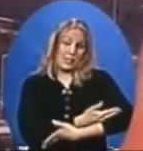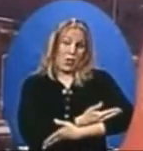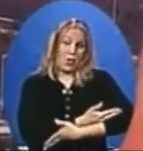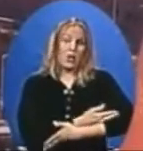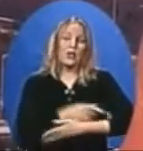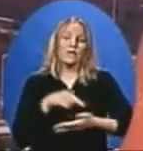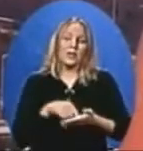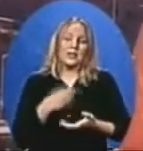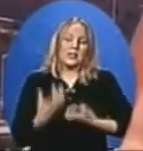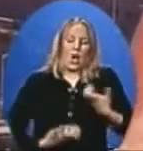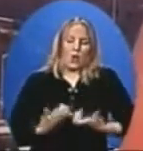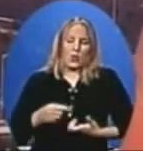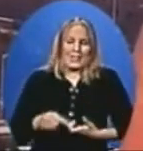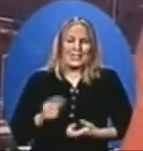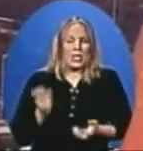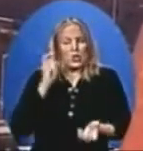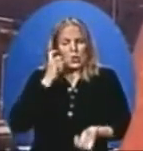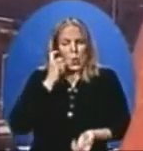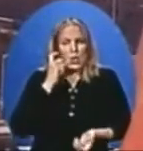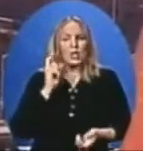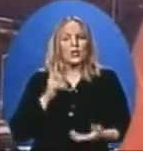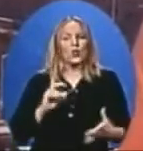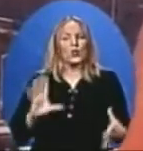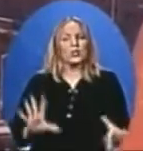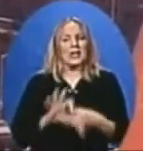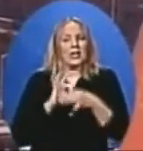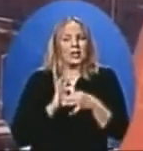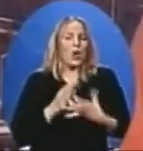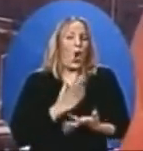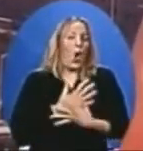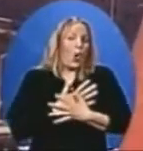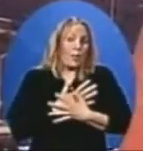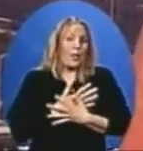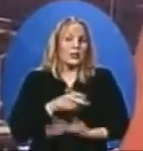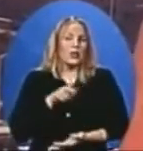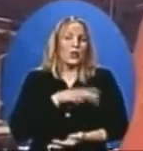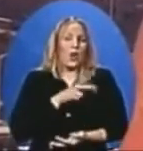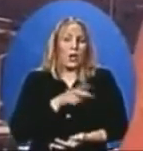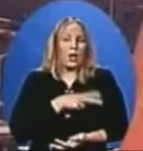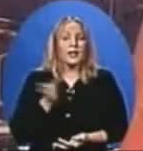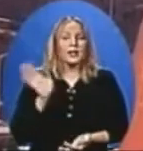ולזה ההורמון הזה דואג. הוא גם יוצר קשר רומנטי, הוא גם אחראי,